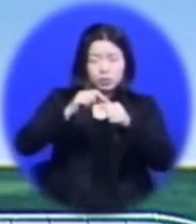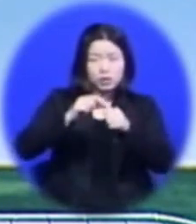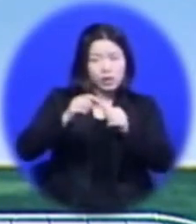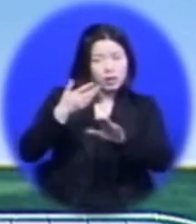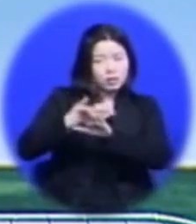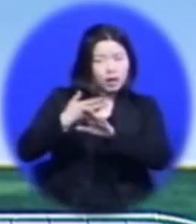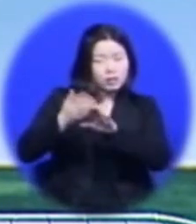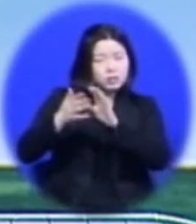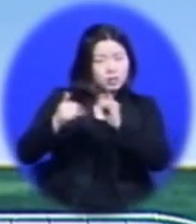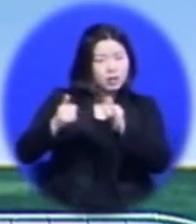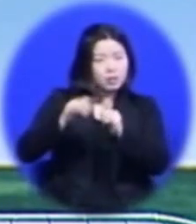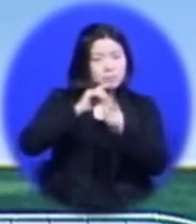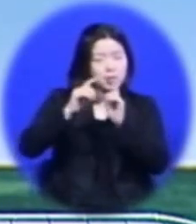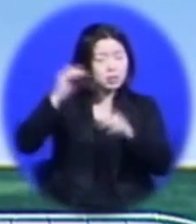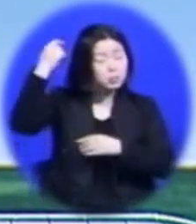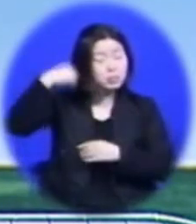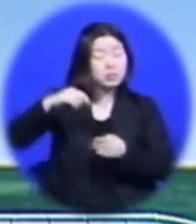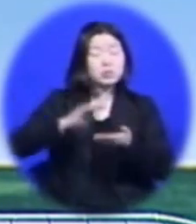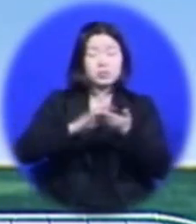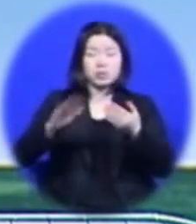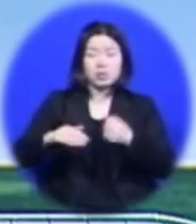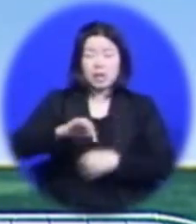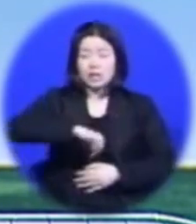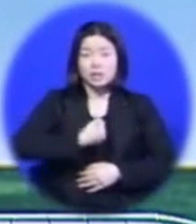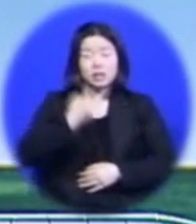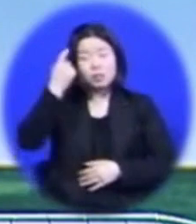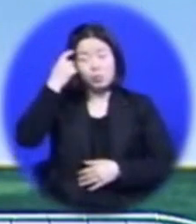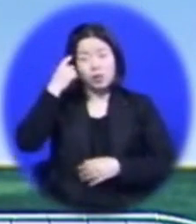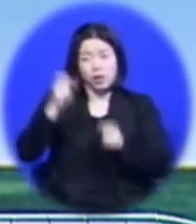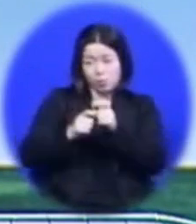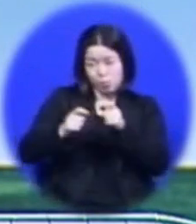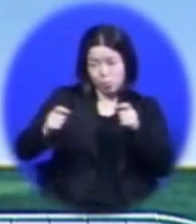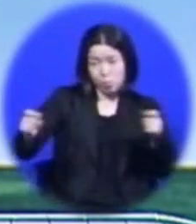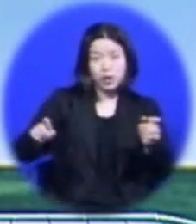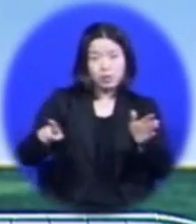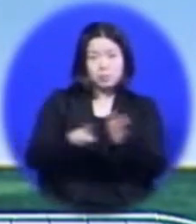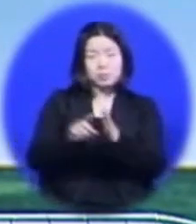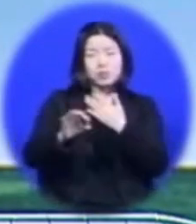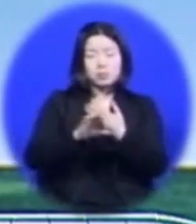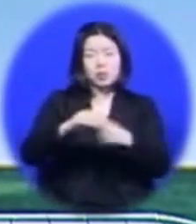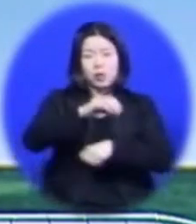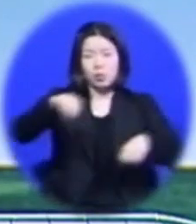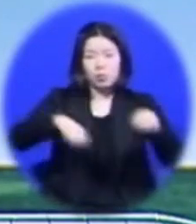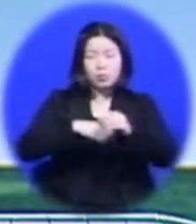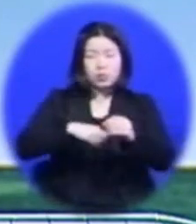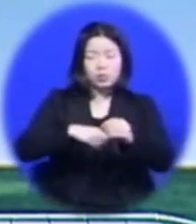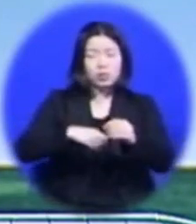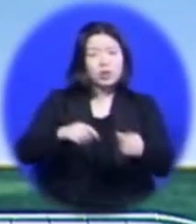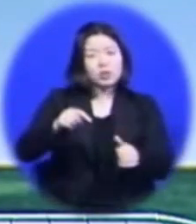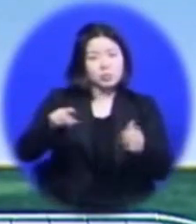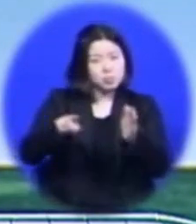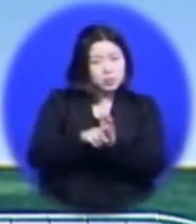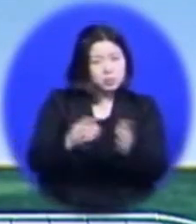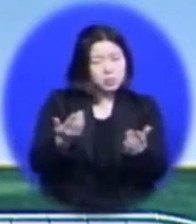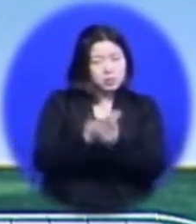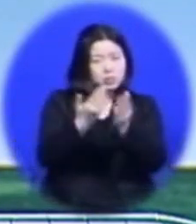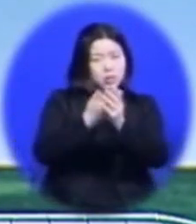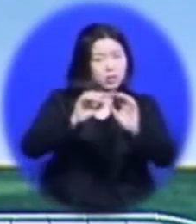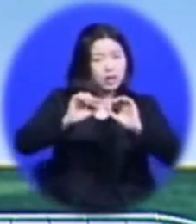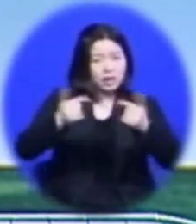타성처럼 여겨져 버렸대. 자기는 왜 오래 믿으면 오히려 구원이, 믿음이 성장하는 게